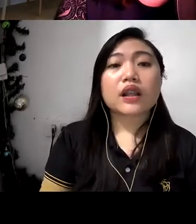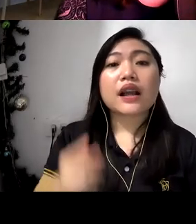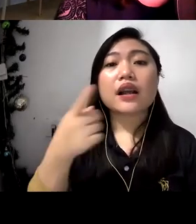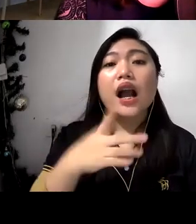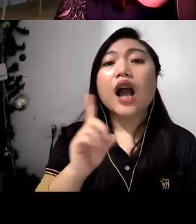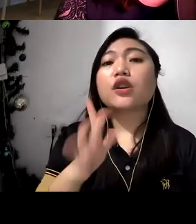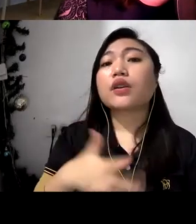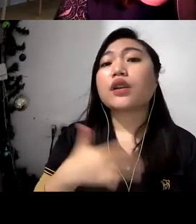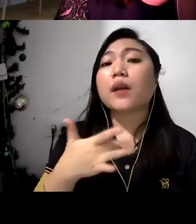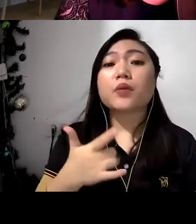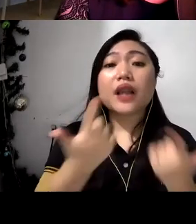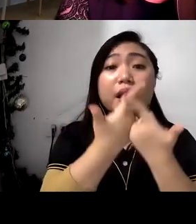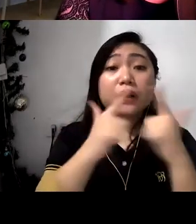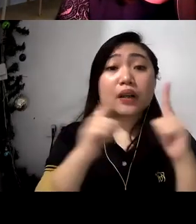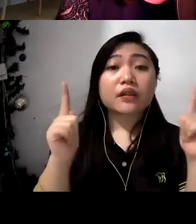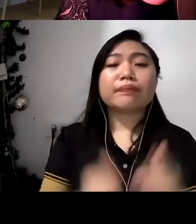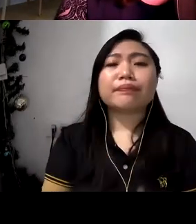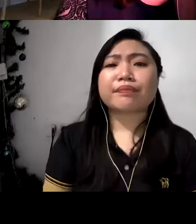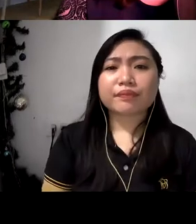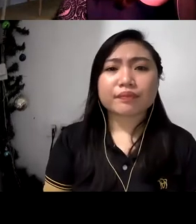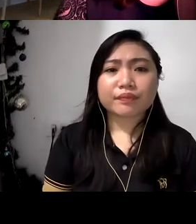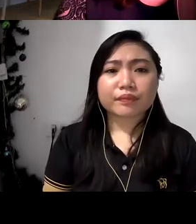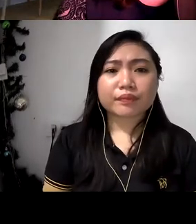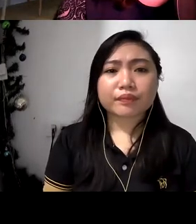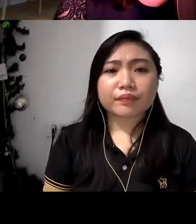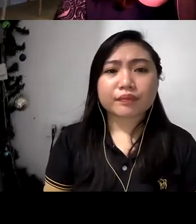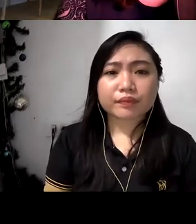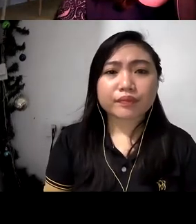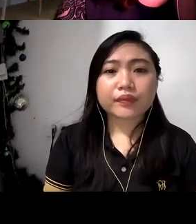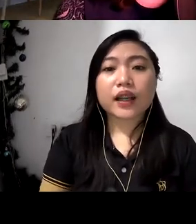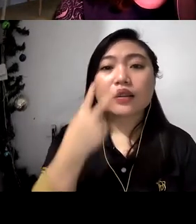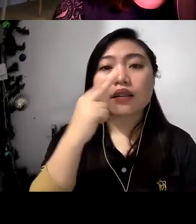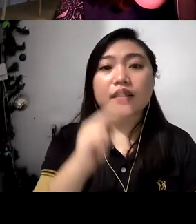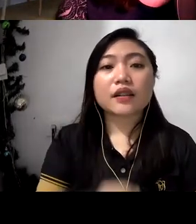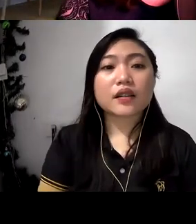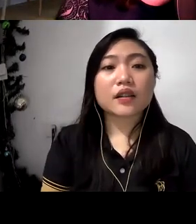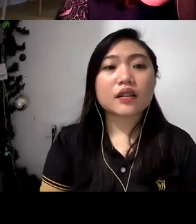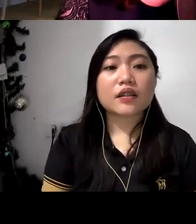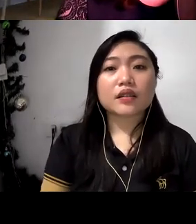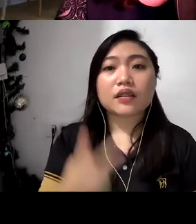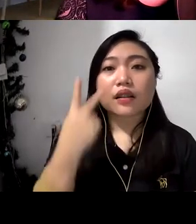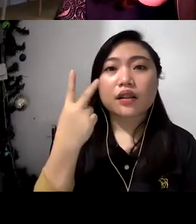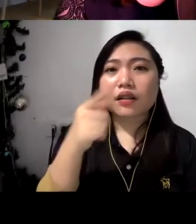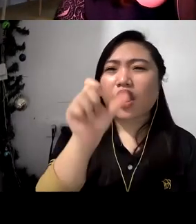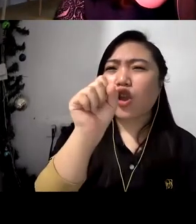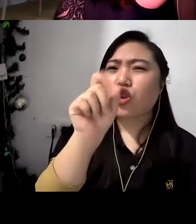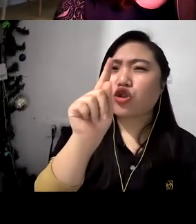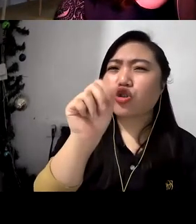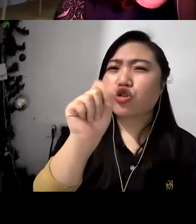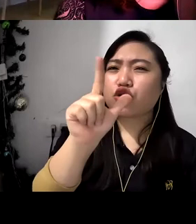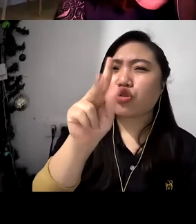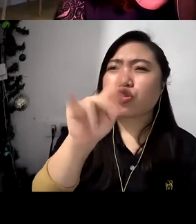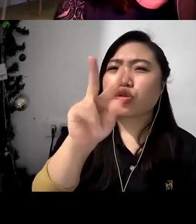Madalas po nangyayari din yan, ano, nakakakita po ba kayo, nakaka-witness kayo ng stalking incident in the library o yung mga